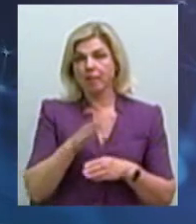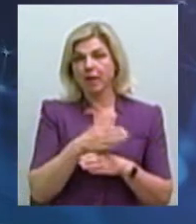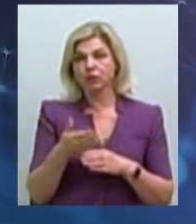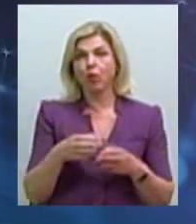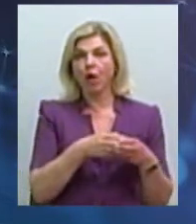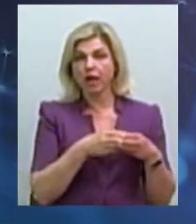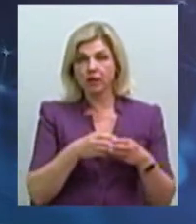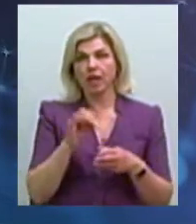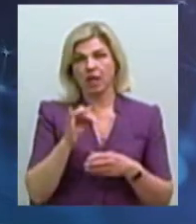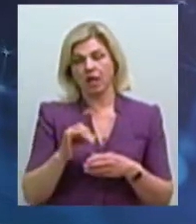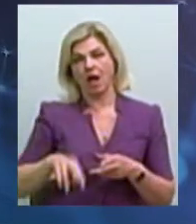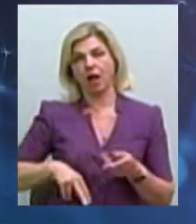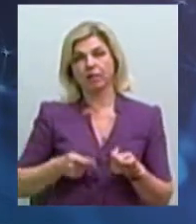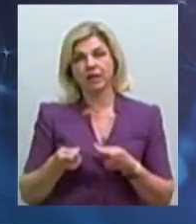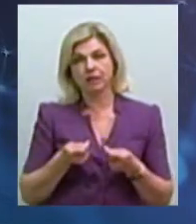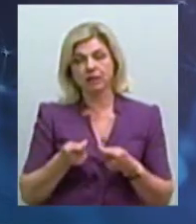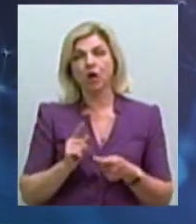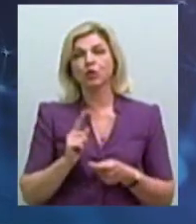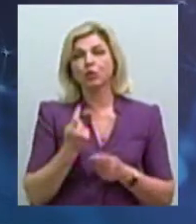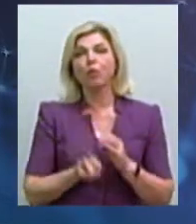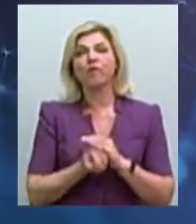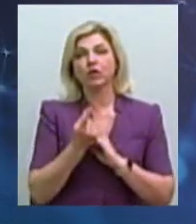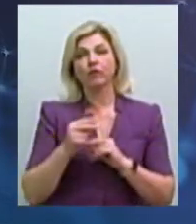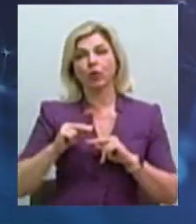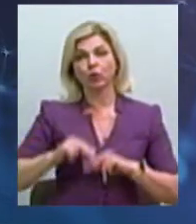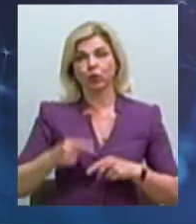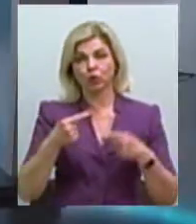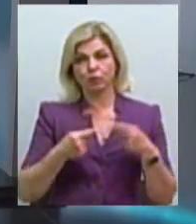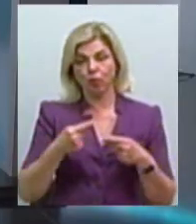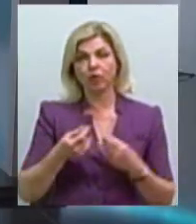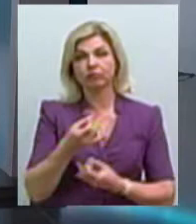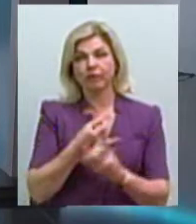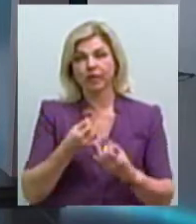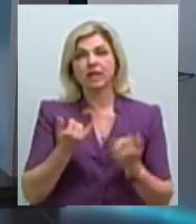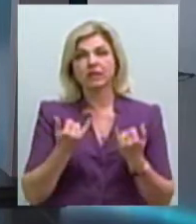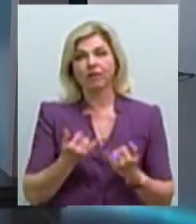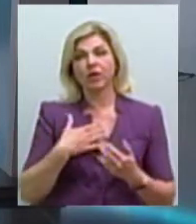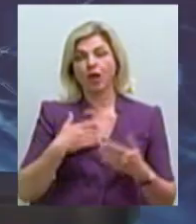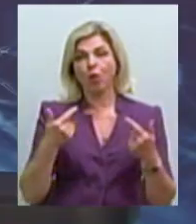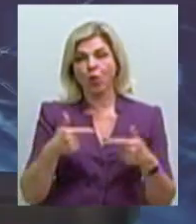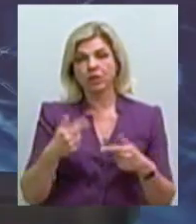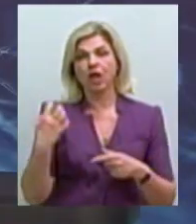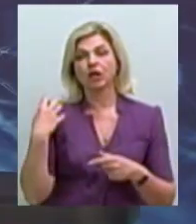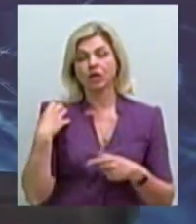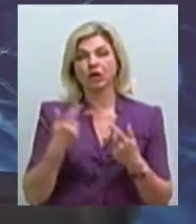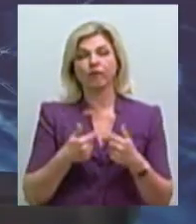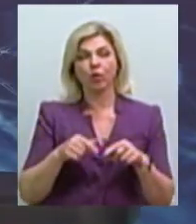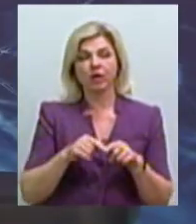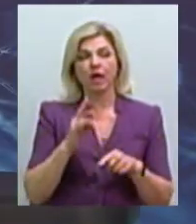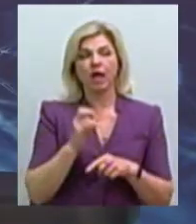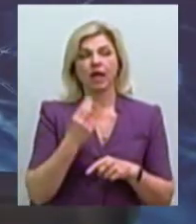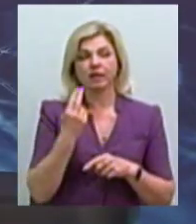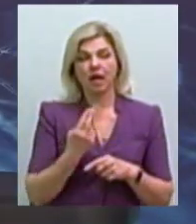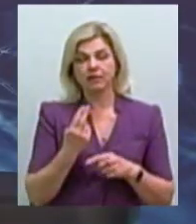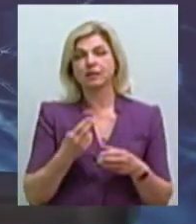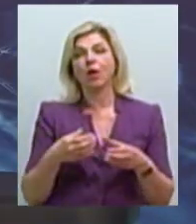чому виникають трудові спори та як їх розв'язати, говоримо з нашою гостею. Оксана Євченко, начальниця відділення Національної служби посередництва і